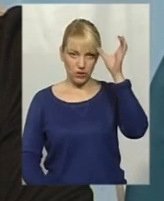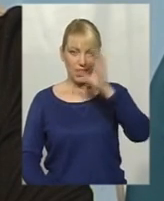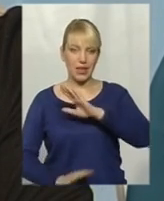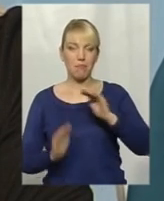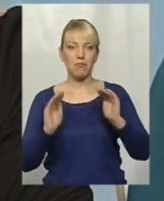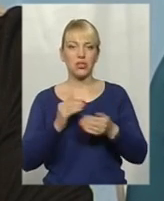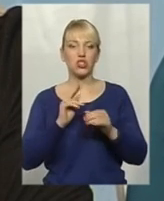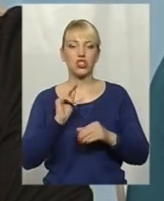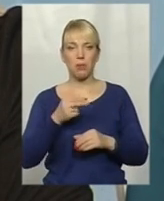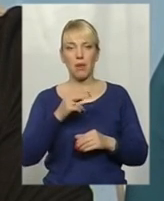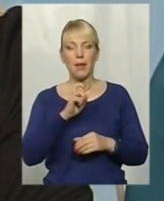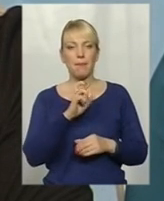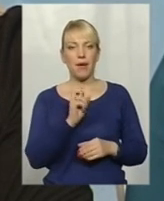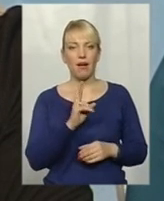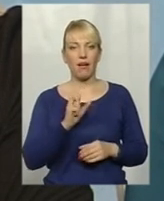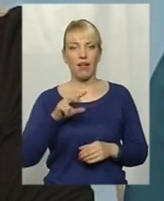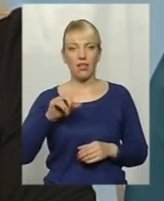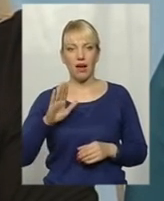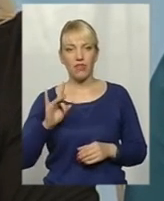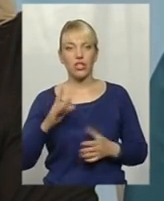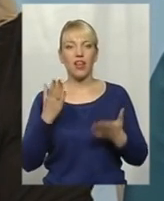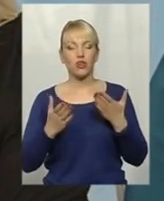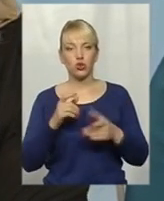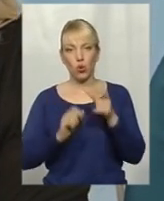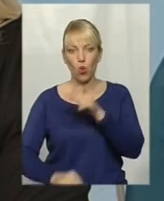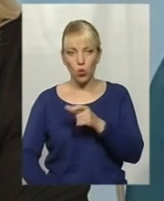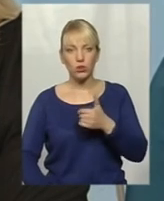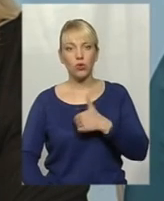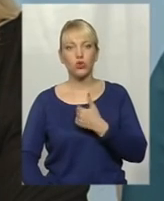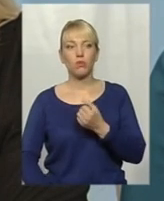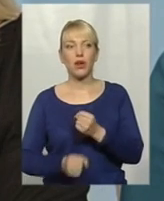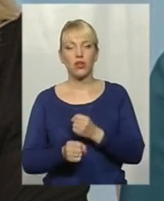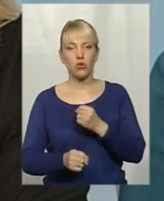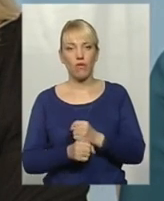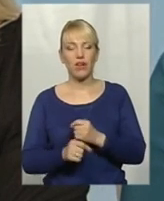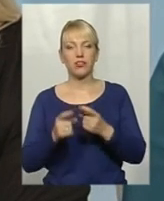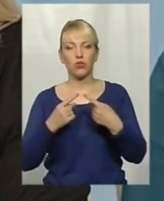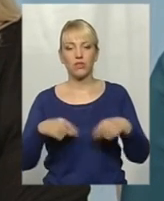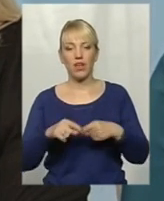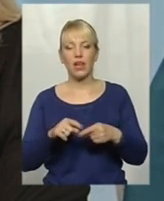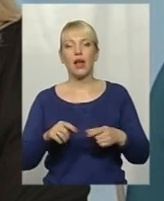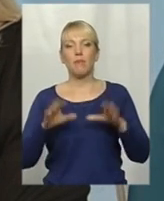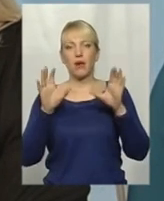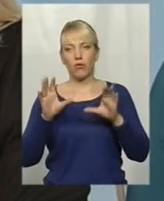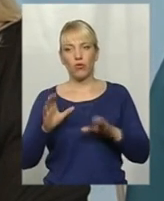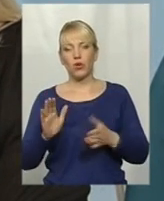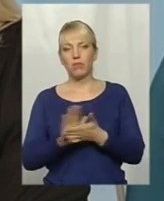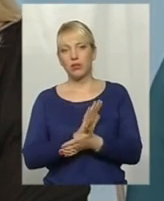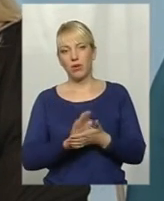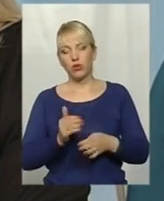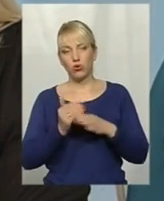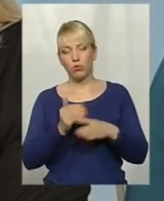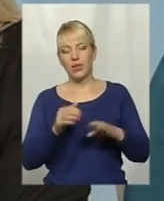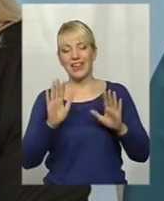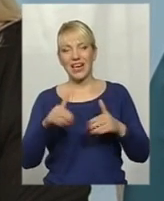бакалавра, з тим, що якщо вони бажають працювати у сфері безоплатної правової допомоги, нехай звертаються до